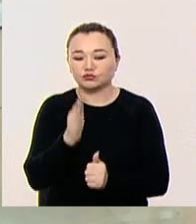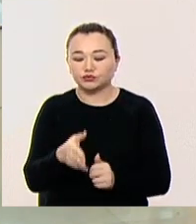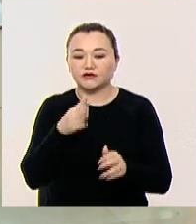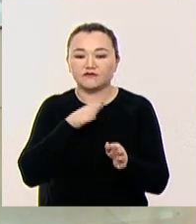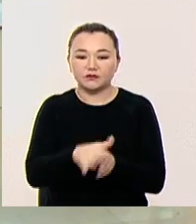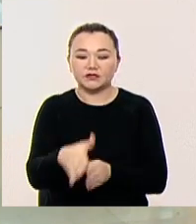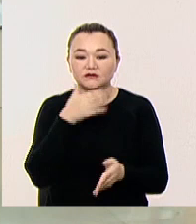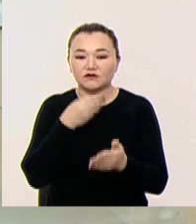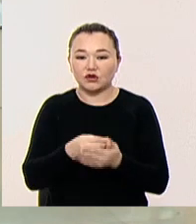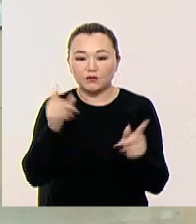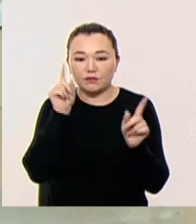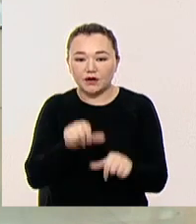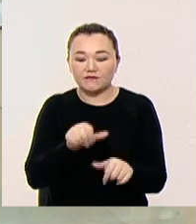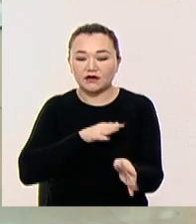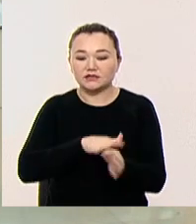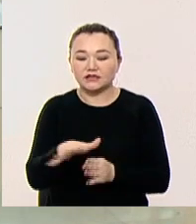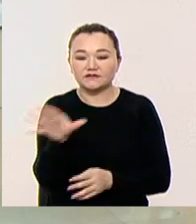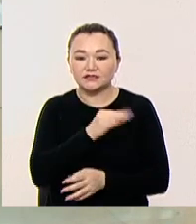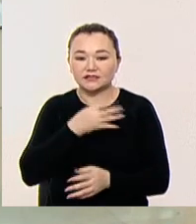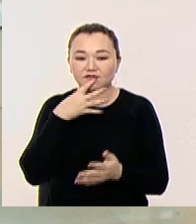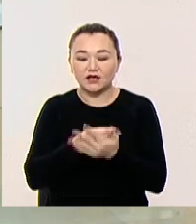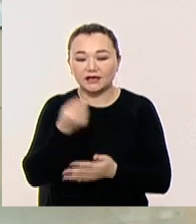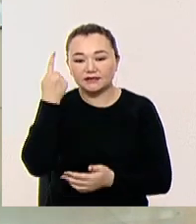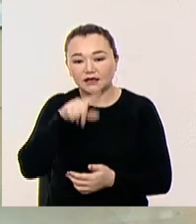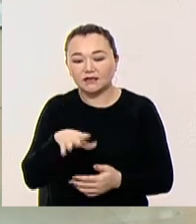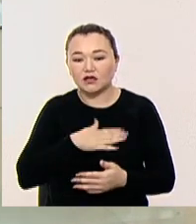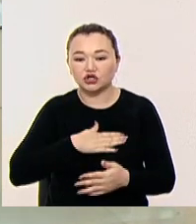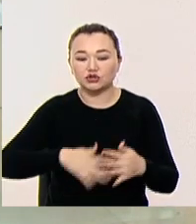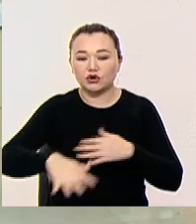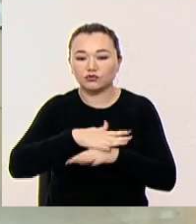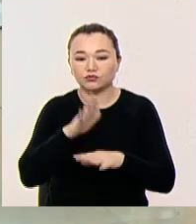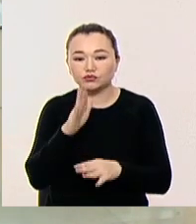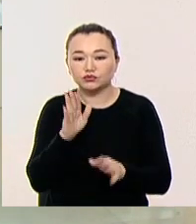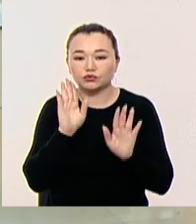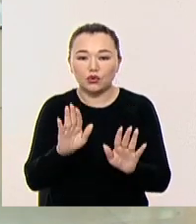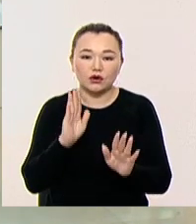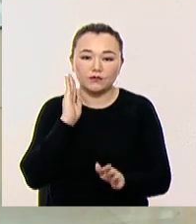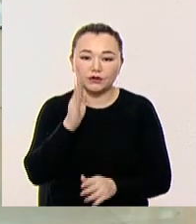право, реализовывать все свои идеи, то и наше общество будет идти только вперед.